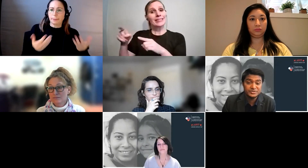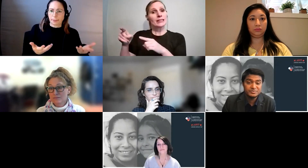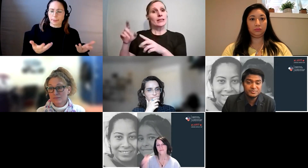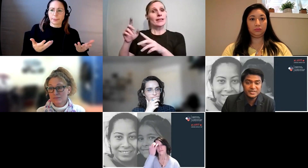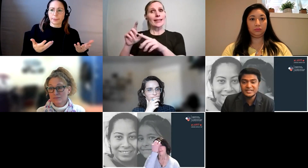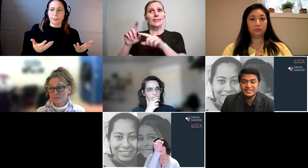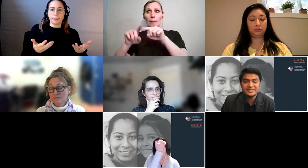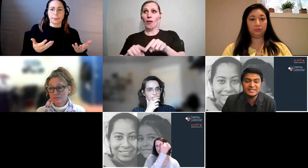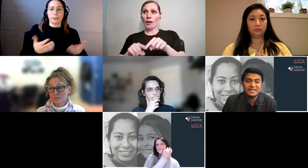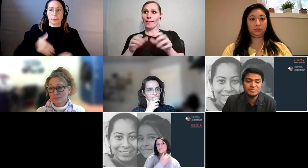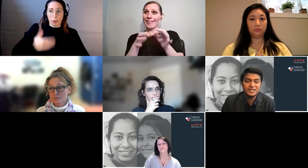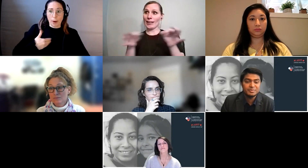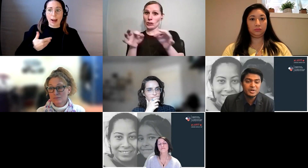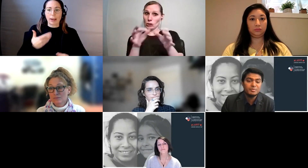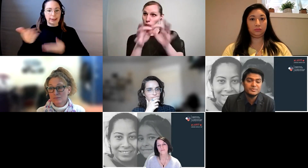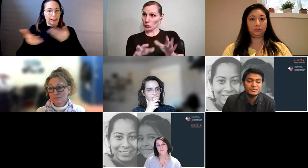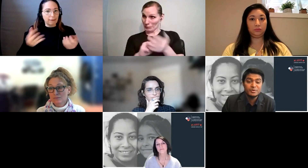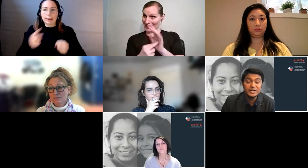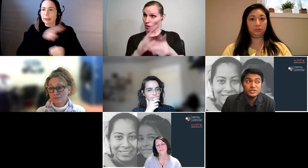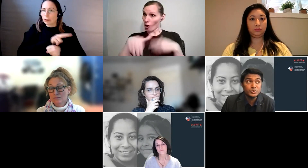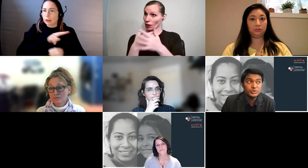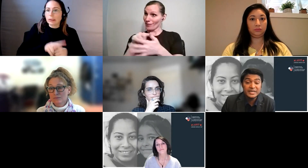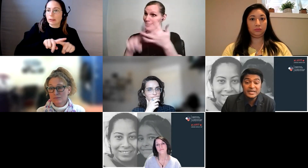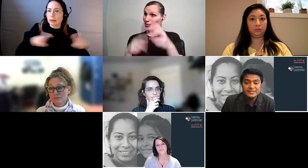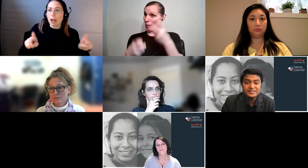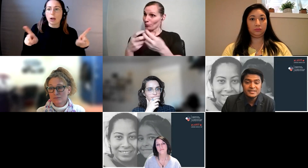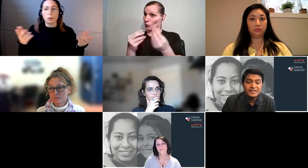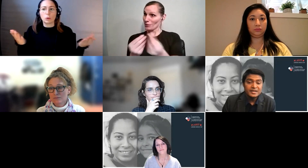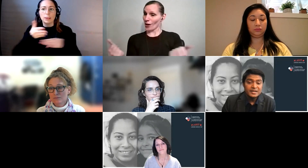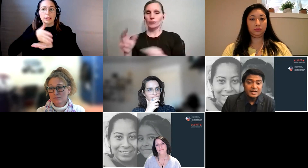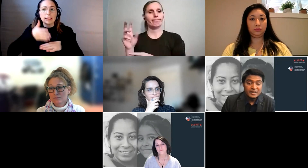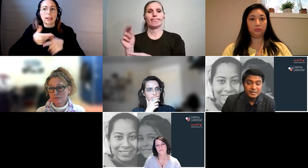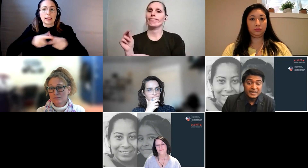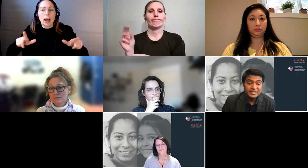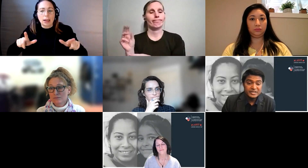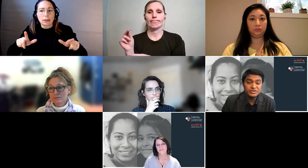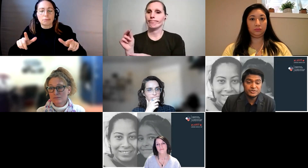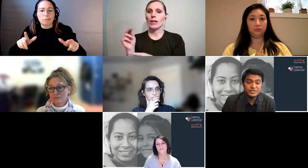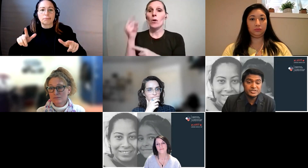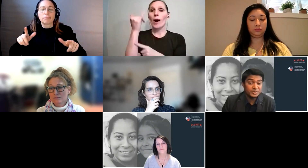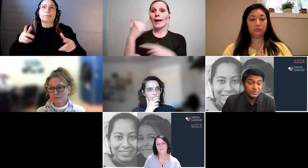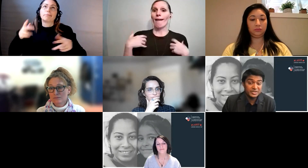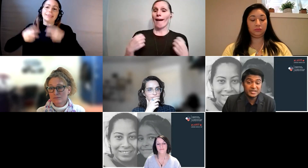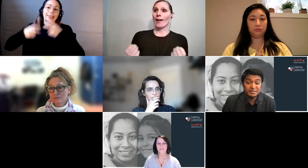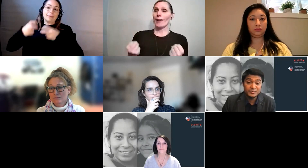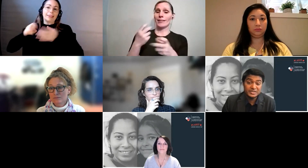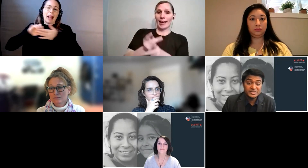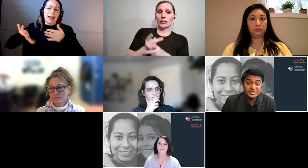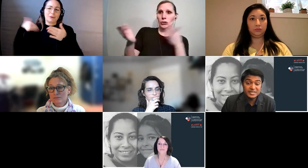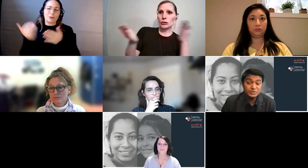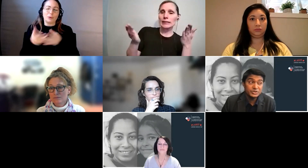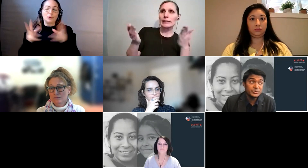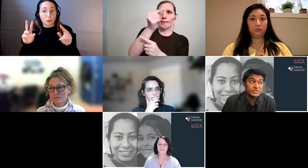de services de garde, les accès aux langues, ça élimine pas les problèmes, mais les services de